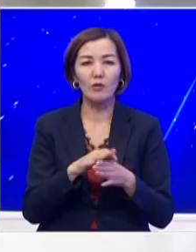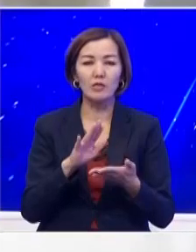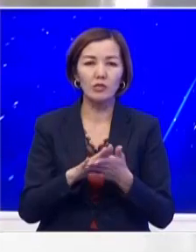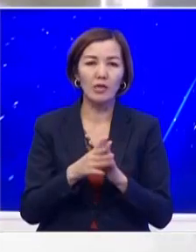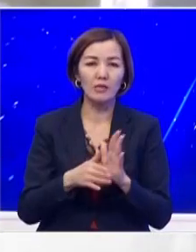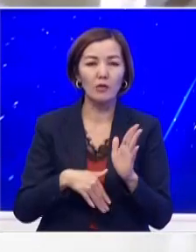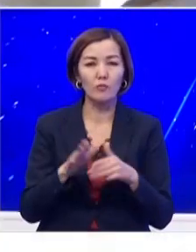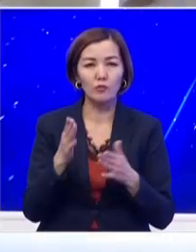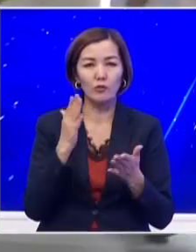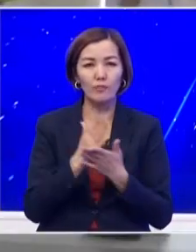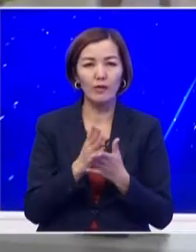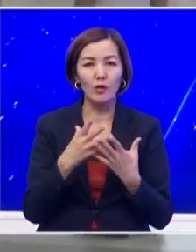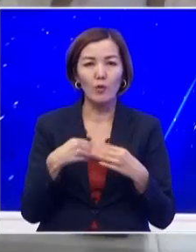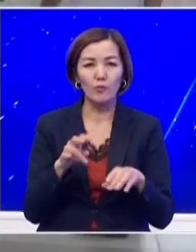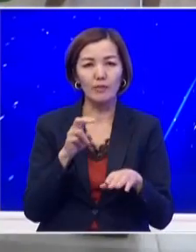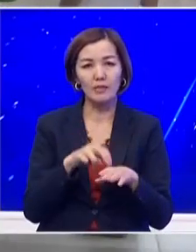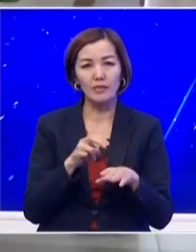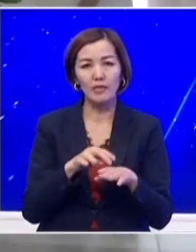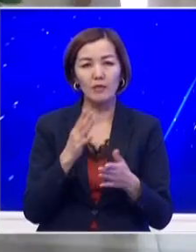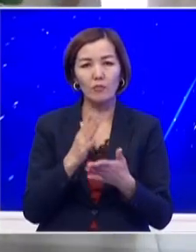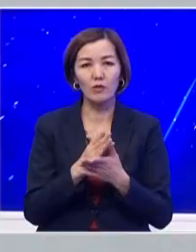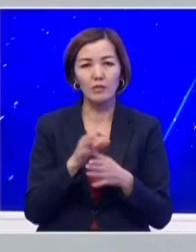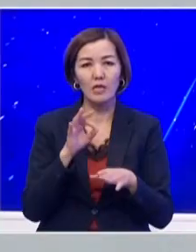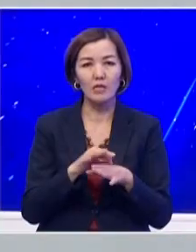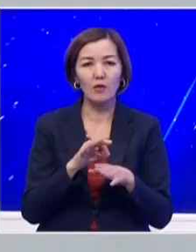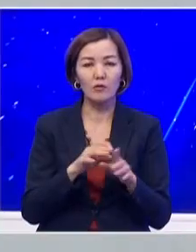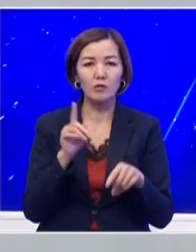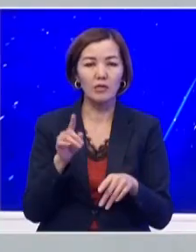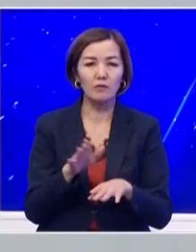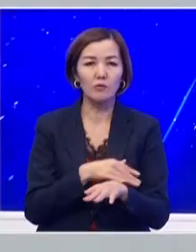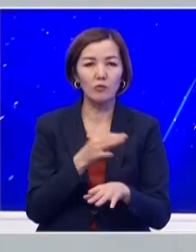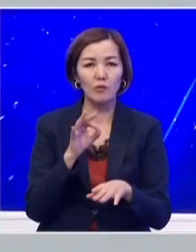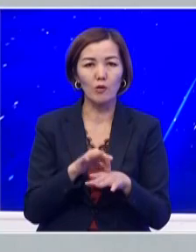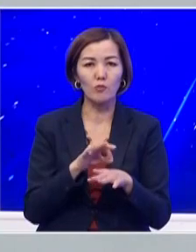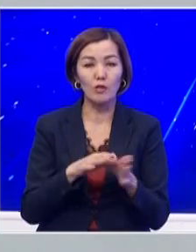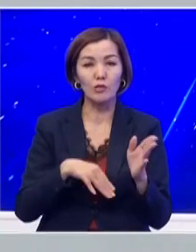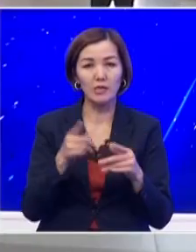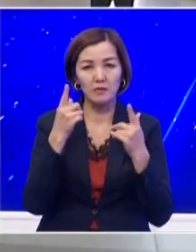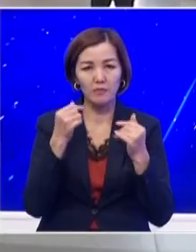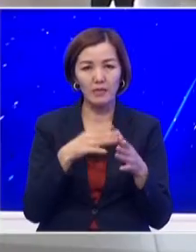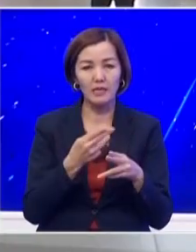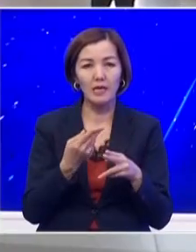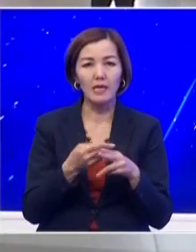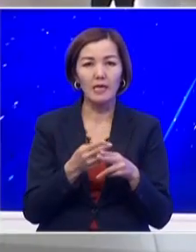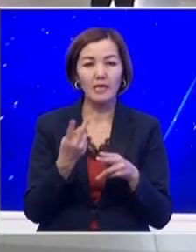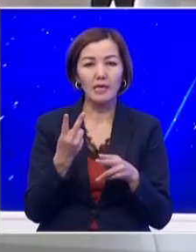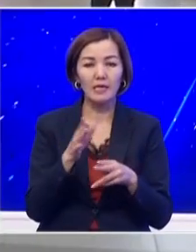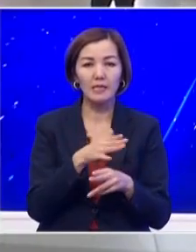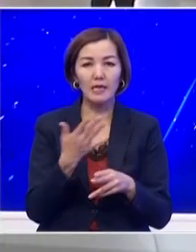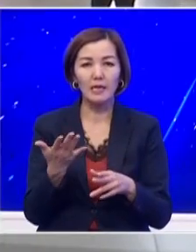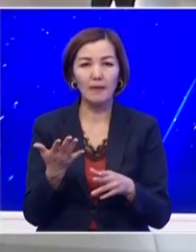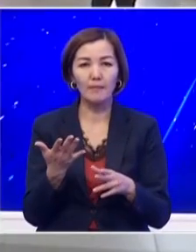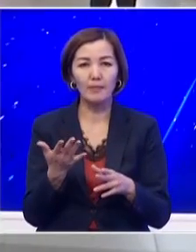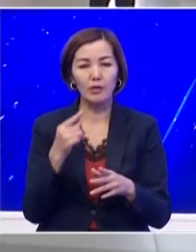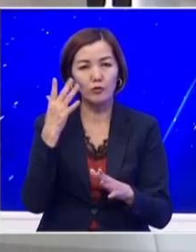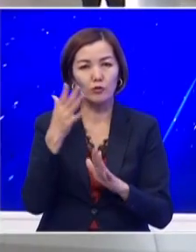жағдай жасалған. Ал отбасылық дәрігер болған соң, науқастардың кейбірі созымалы ауруларын да жақсы біледі. Екі тарап бір-бірін жақсы